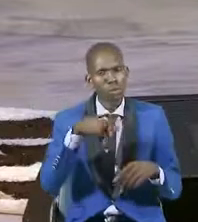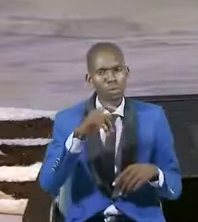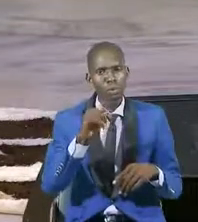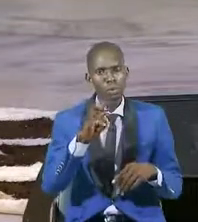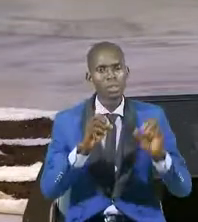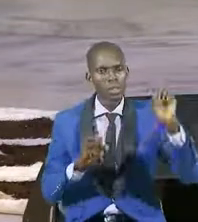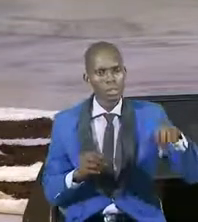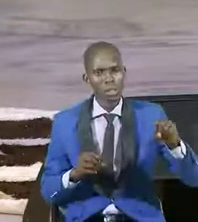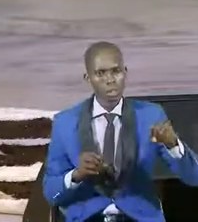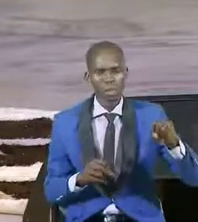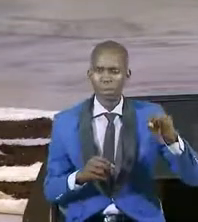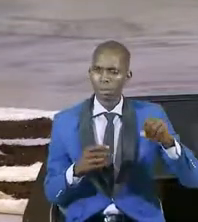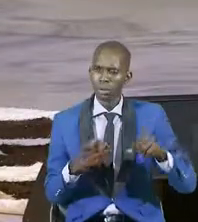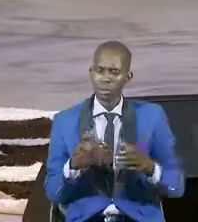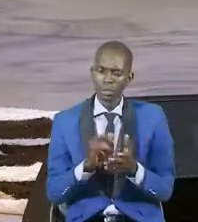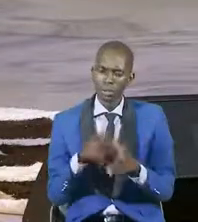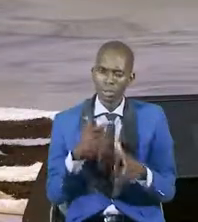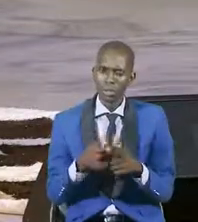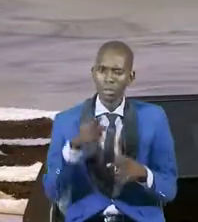puis Pierre lui a dit, mais